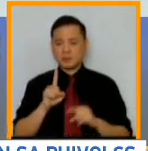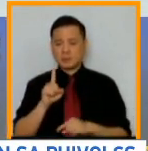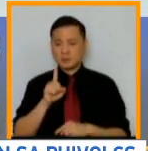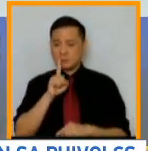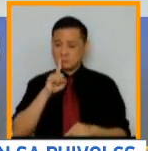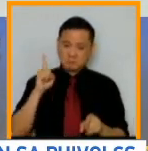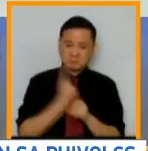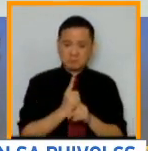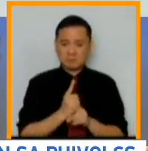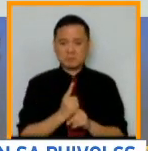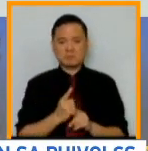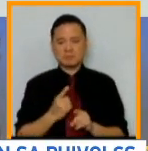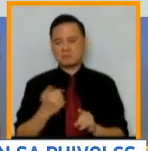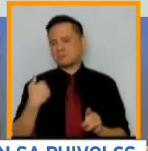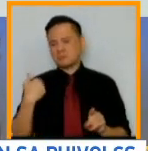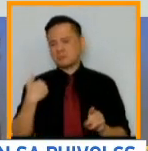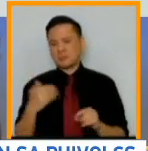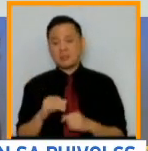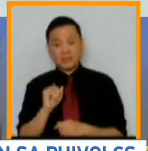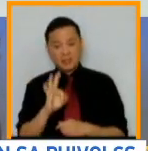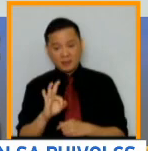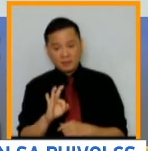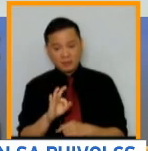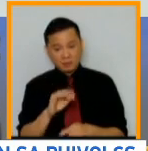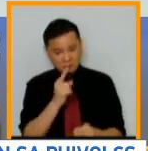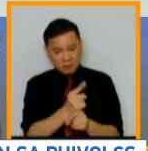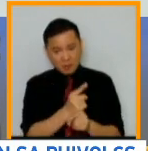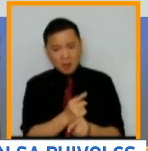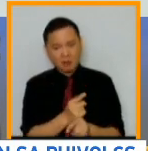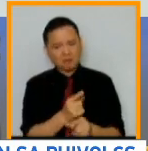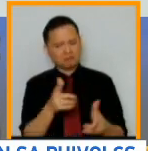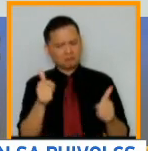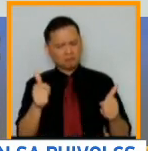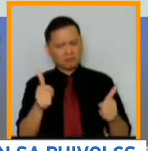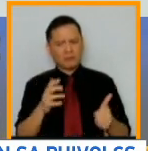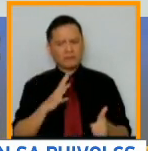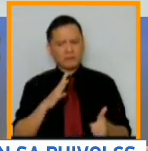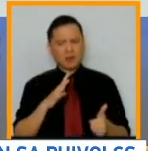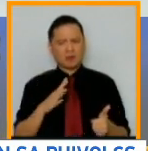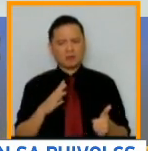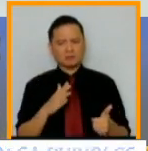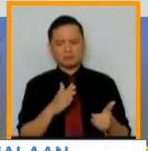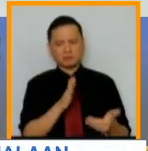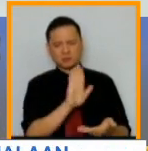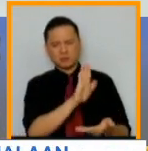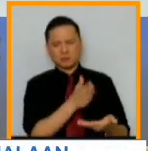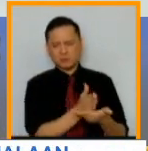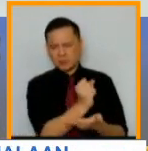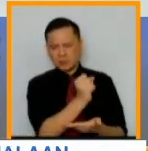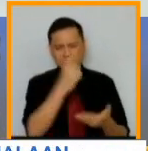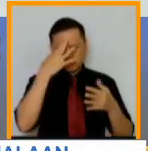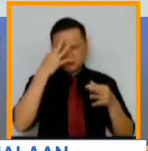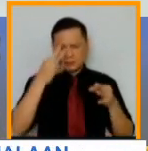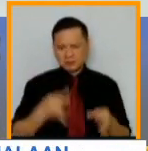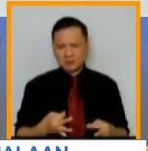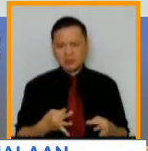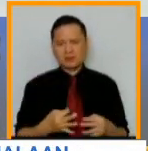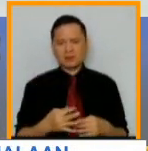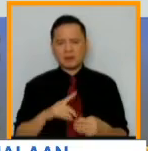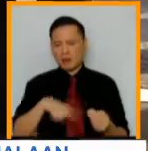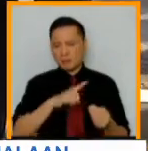yan, sana naman ta may katungod nga natay katungod nga mag-decision sa atong